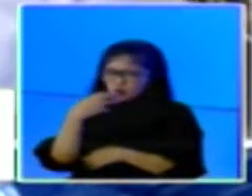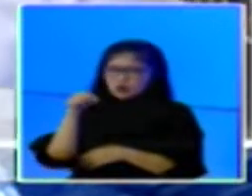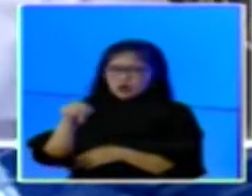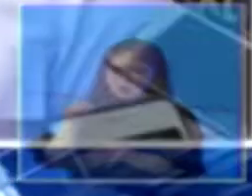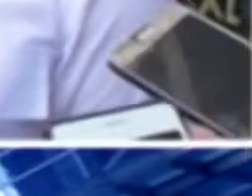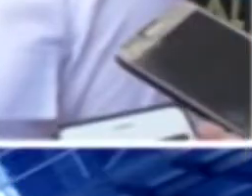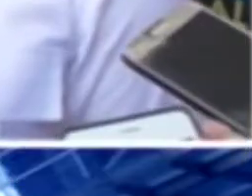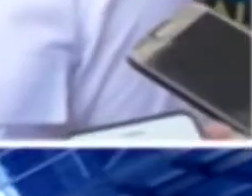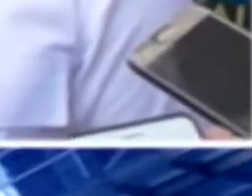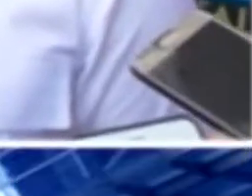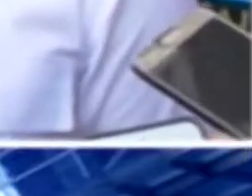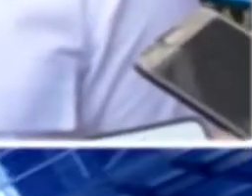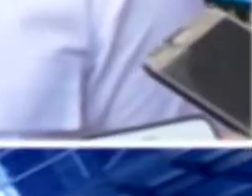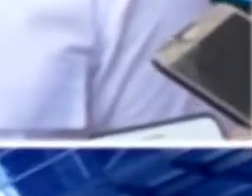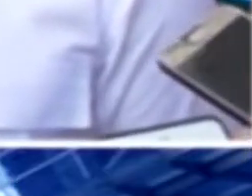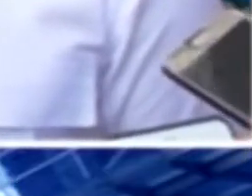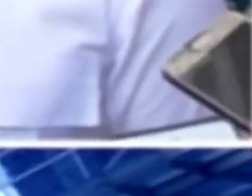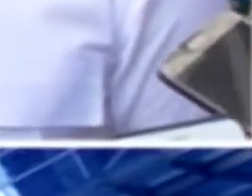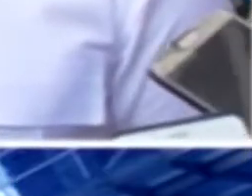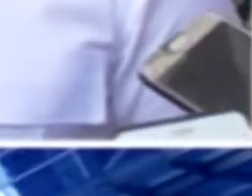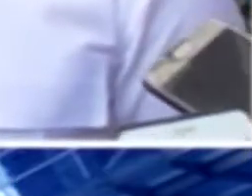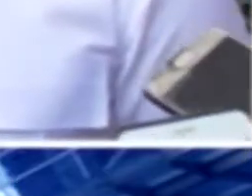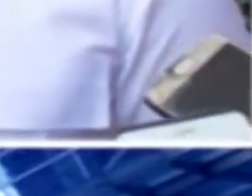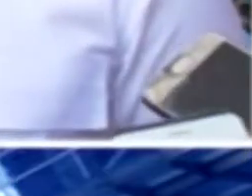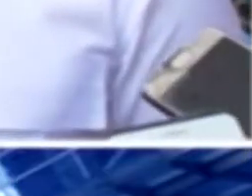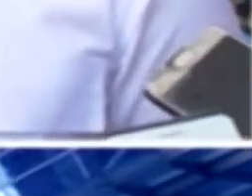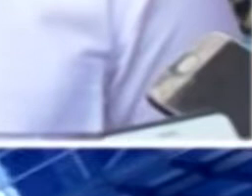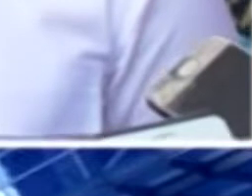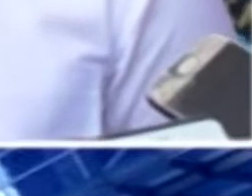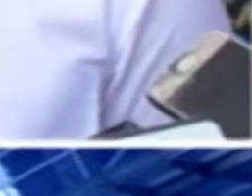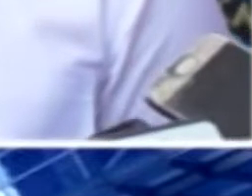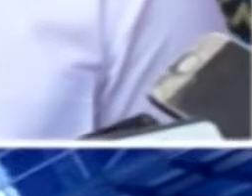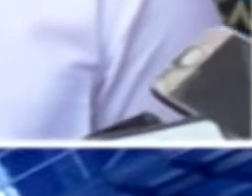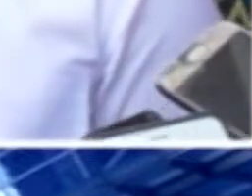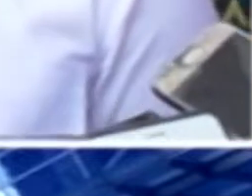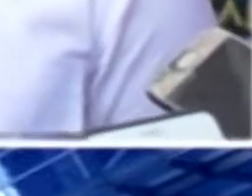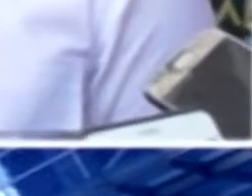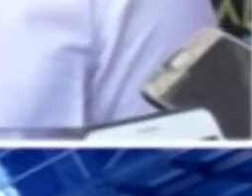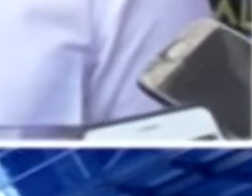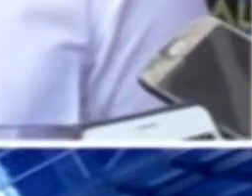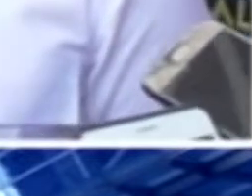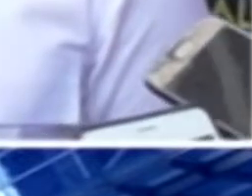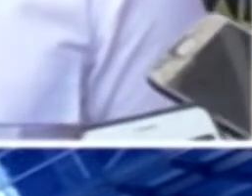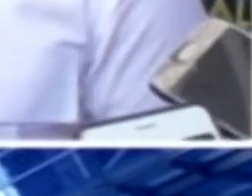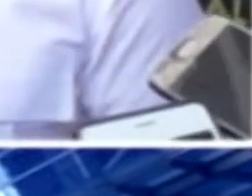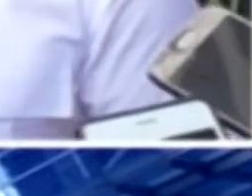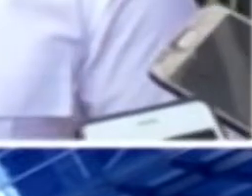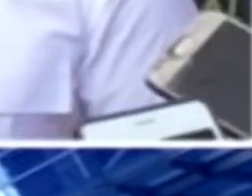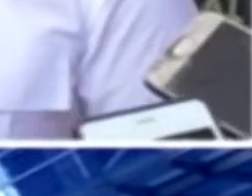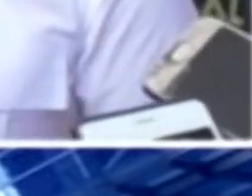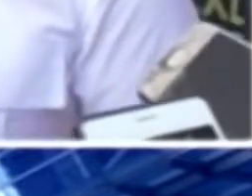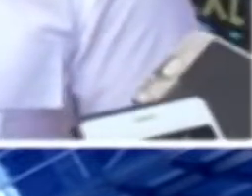Max yang diimpor secara ilegal, kemudian